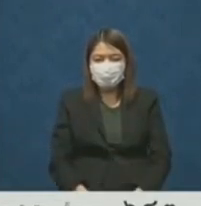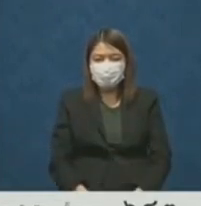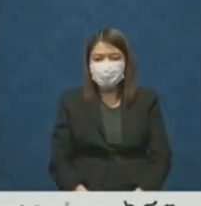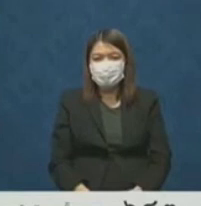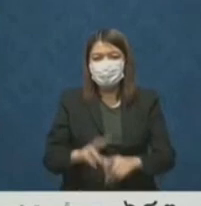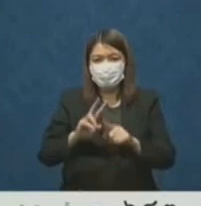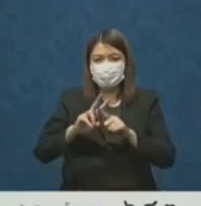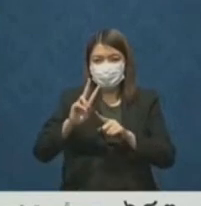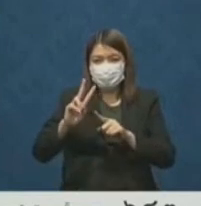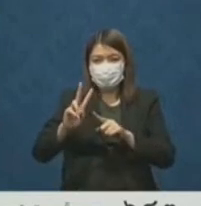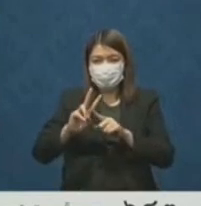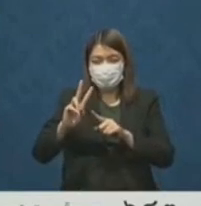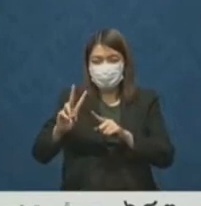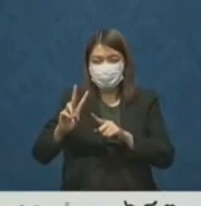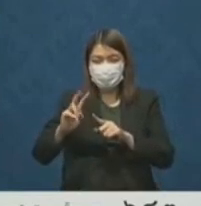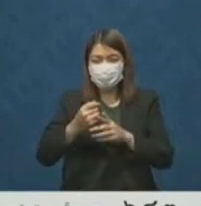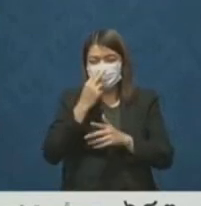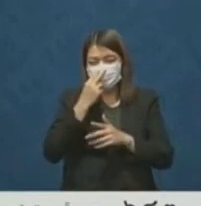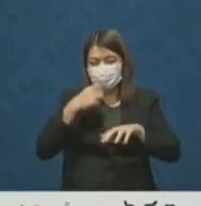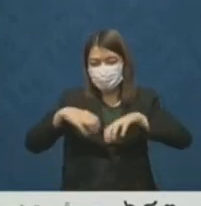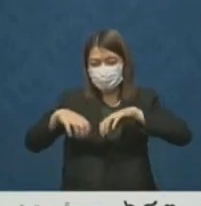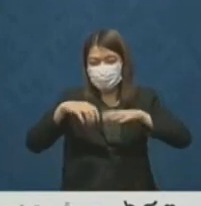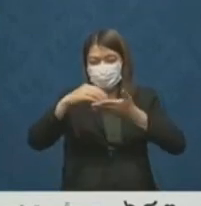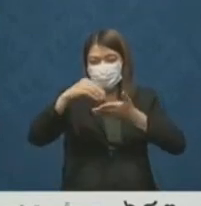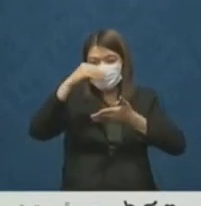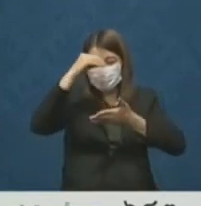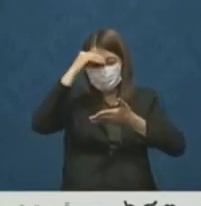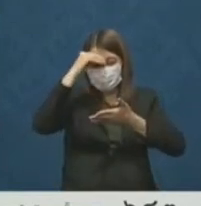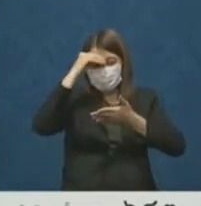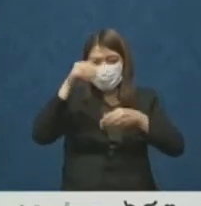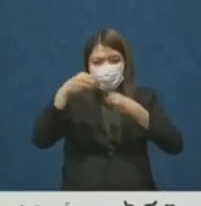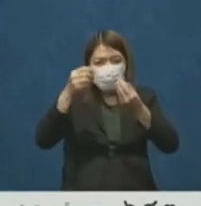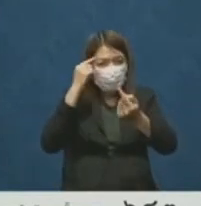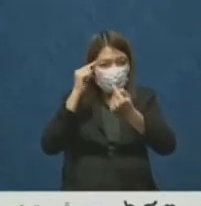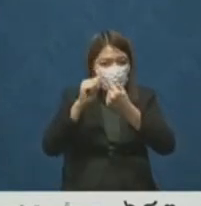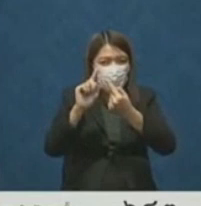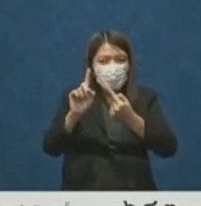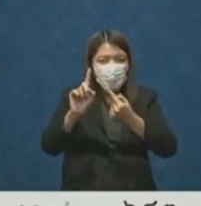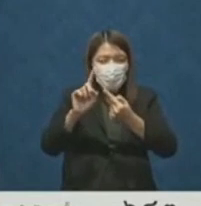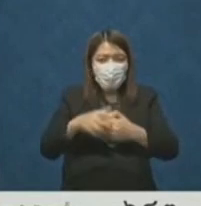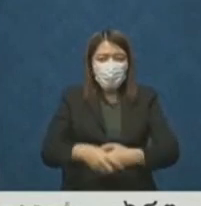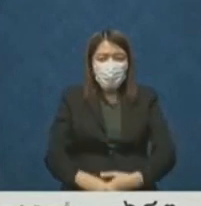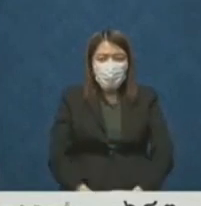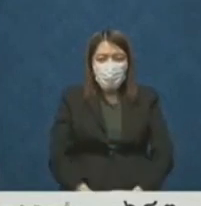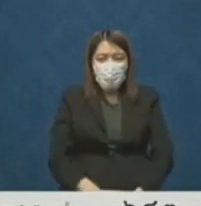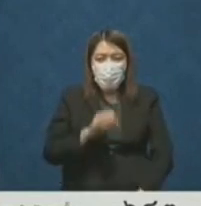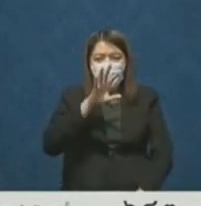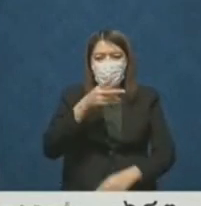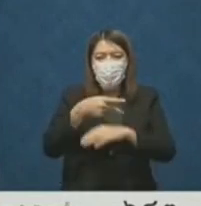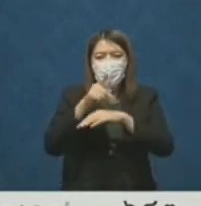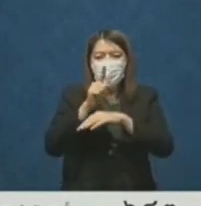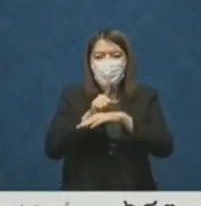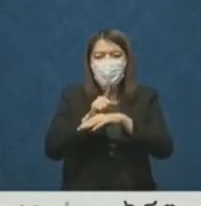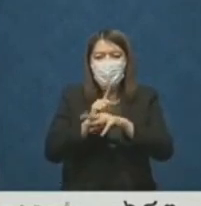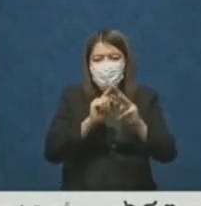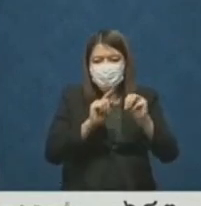2เนี่ยเราต้องวางกรอบเพื่อว่าจะได้จัดการศึกษาเป็นไปเพื่ออะไรผมจึงเรียนท่านประธ